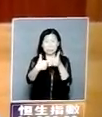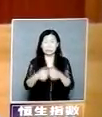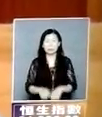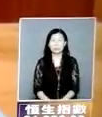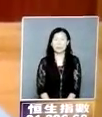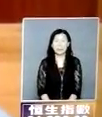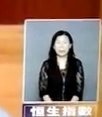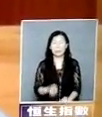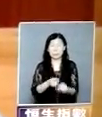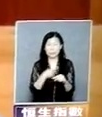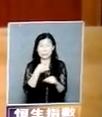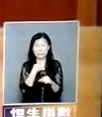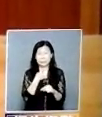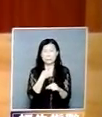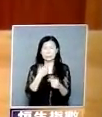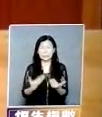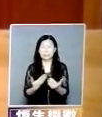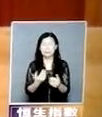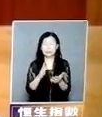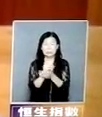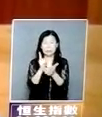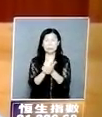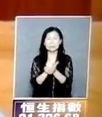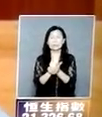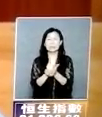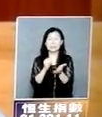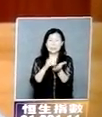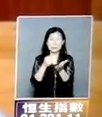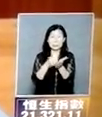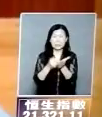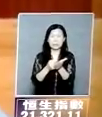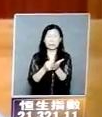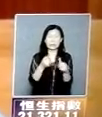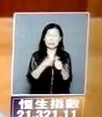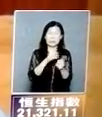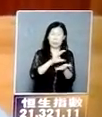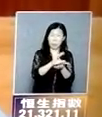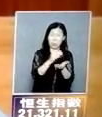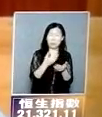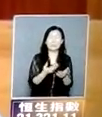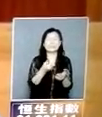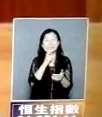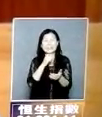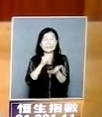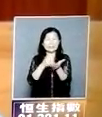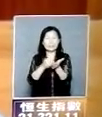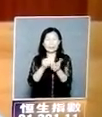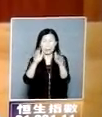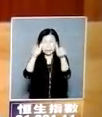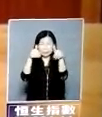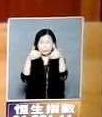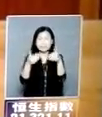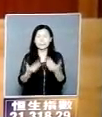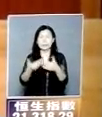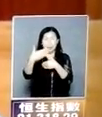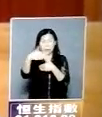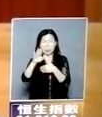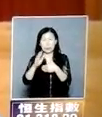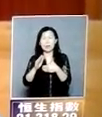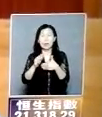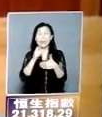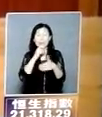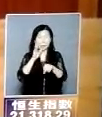是要来将每年生的利息，不是用个本金，来到去吸引外国的一些